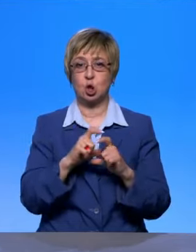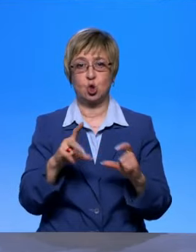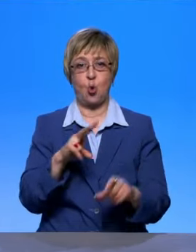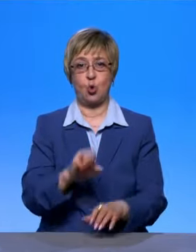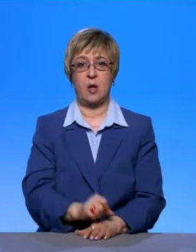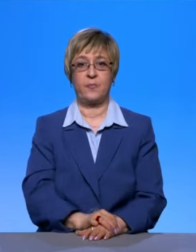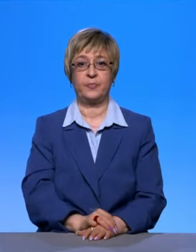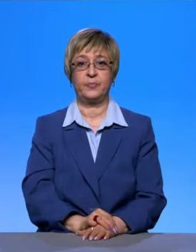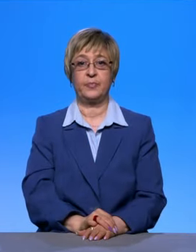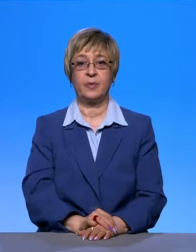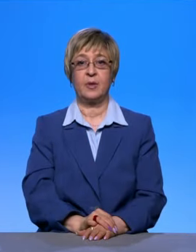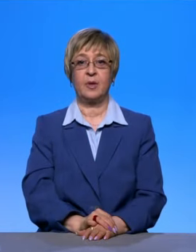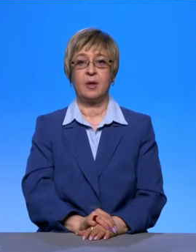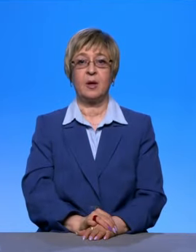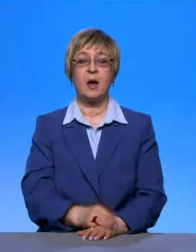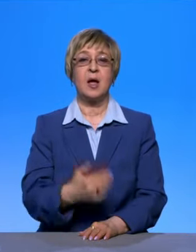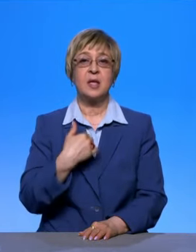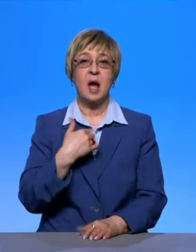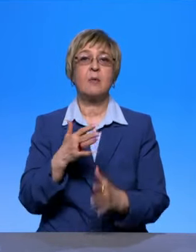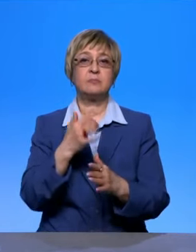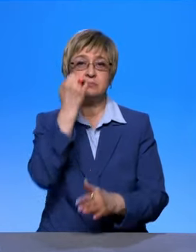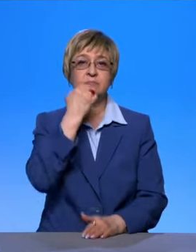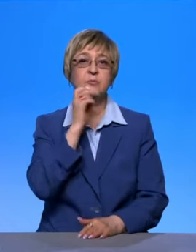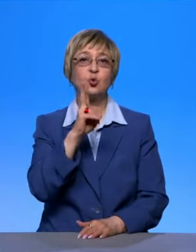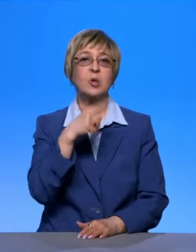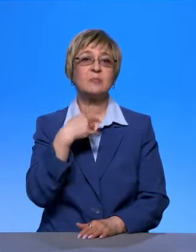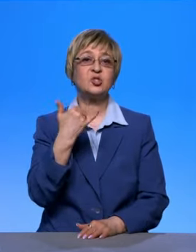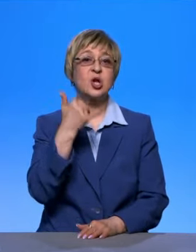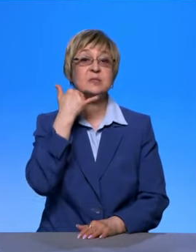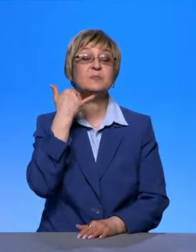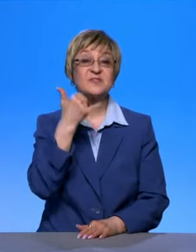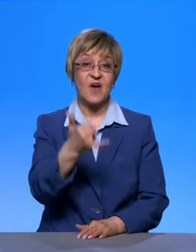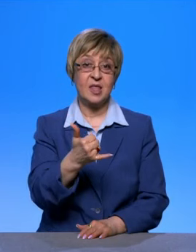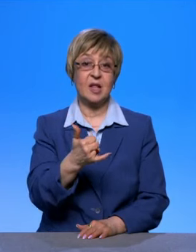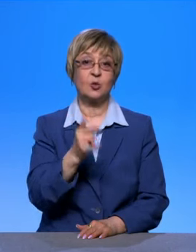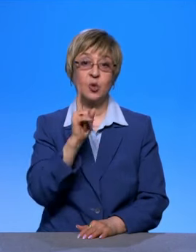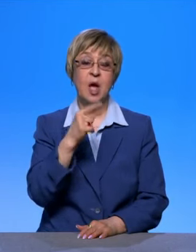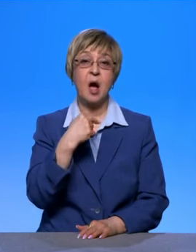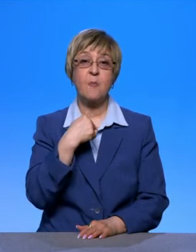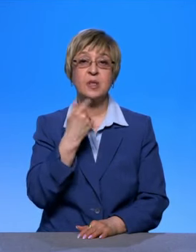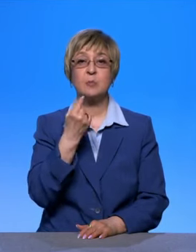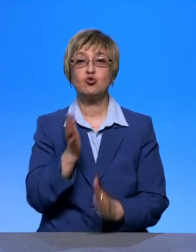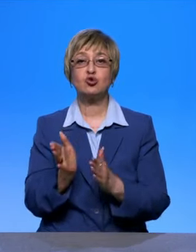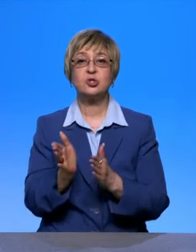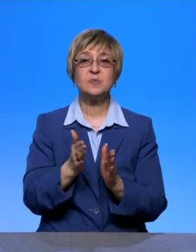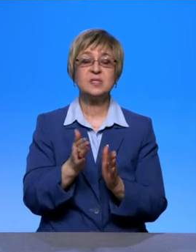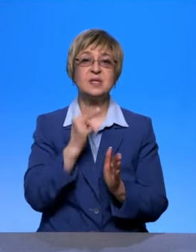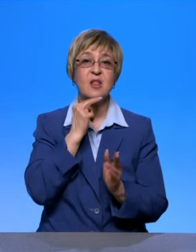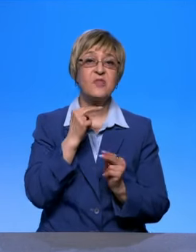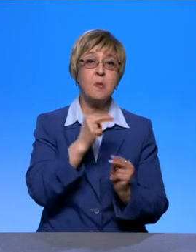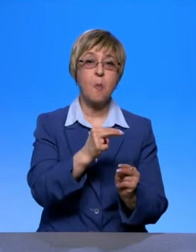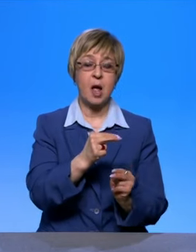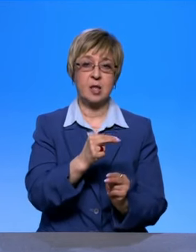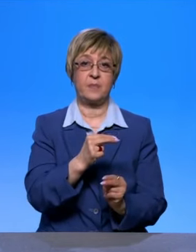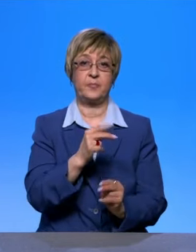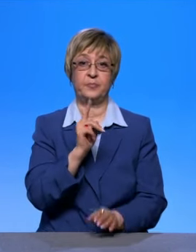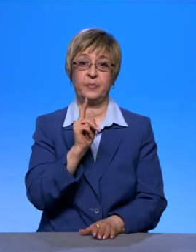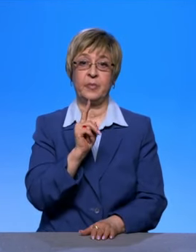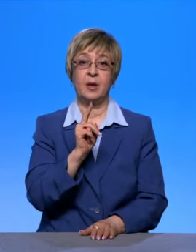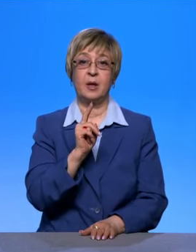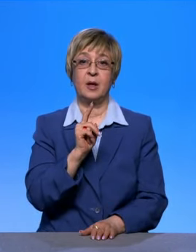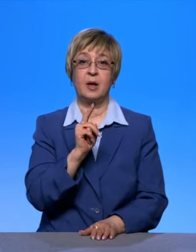Наталье, поздний вечер уже в Хабаровске. Но я бы чуть-чуть акценты бы сместил. Вот дети